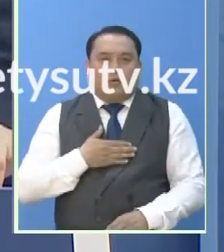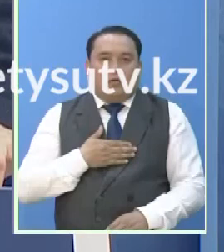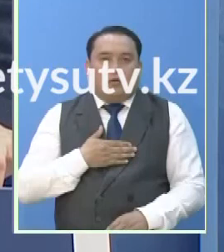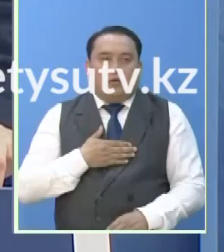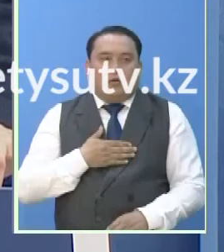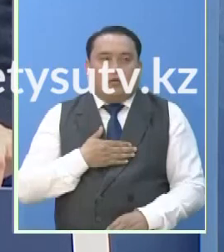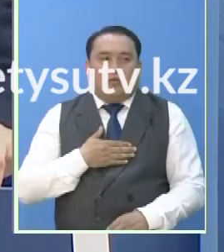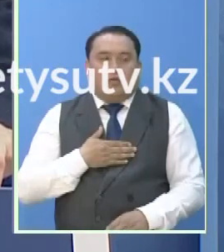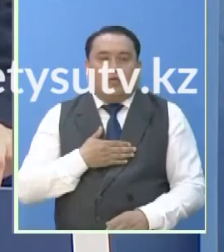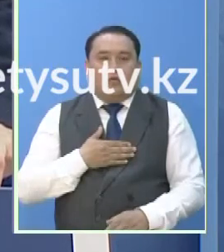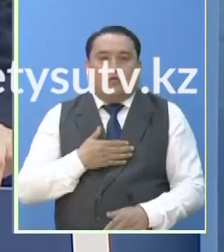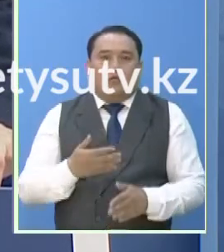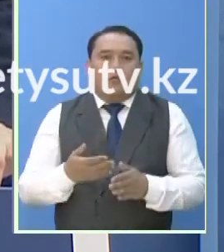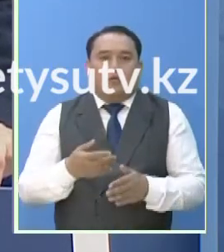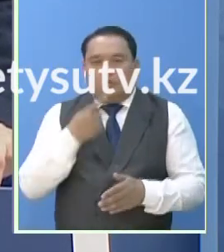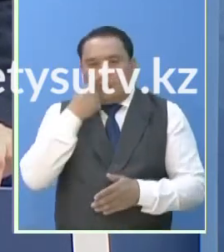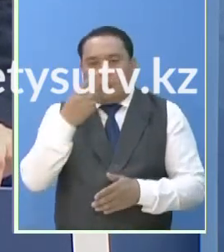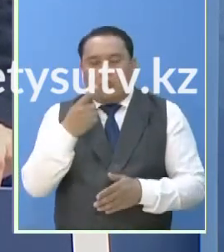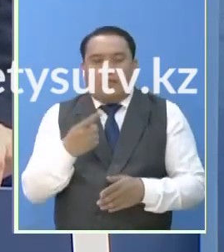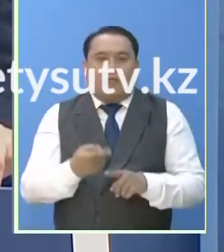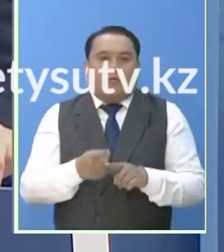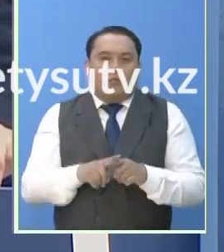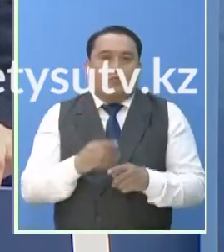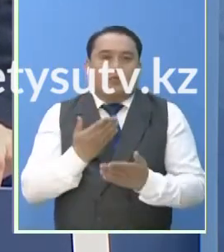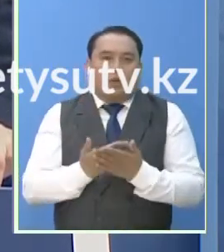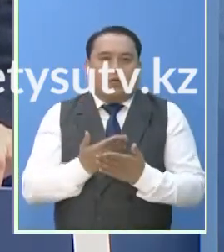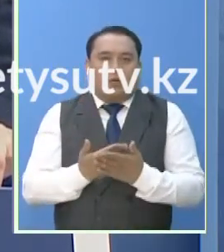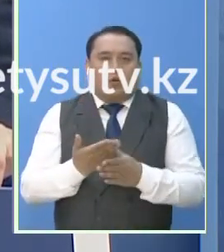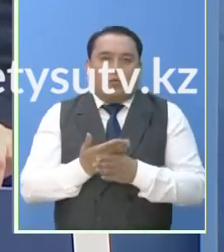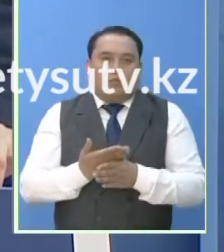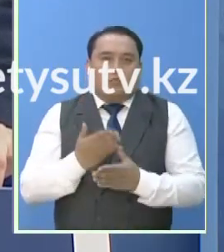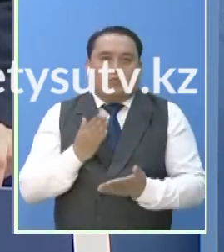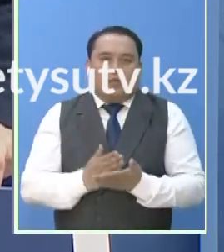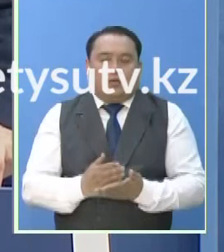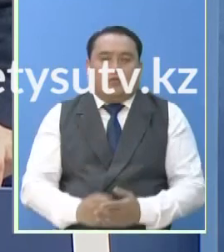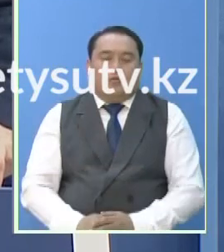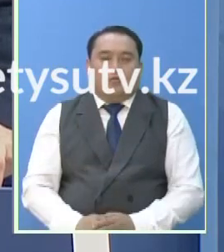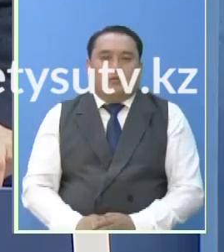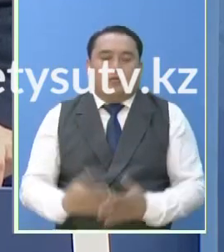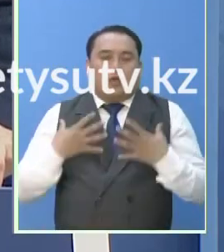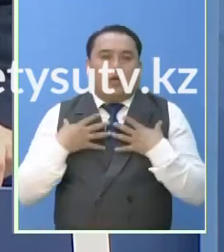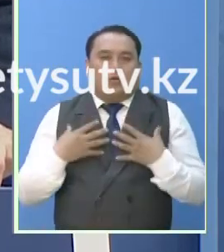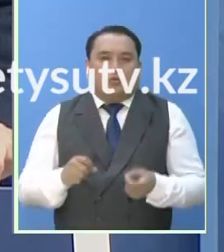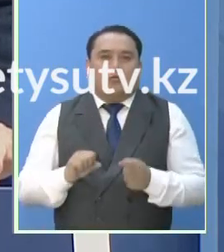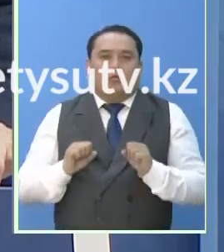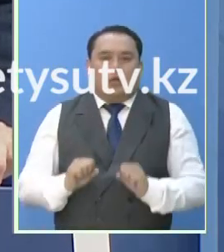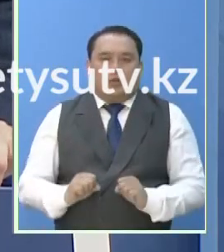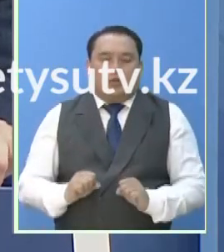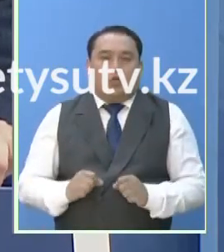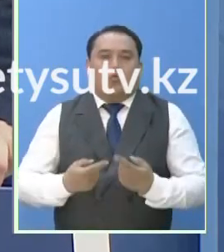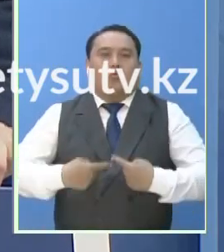Алыска жете алмай жаткан жерлерге мисалы жаңагыдай биздин көмөгүбүз бар. Ал мына ден соолук сактоо башкармасы аркылуу